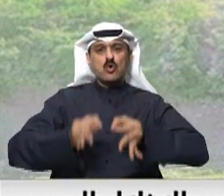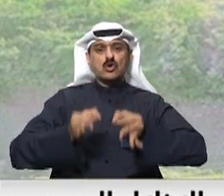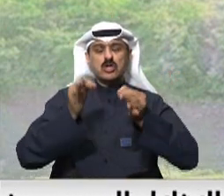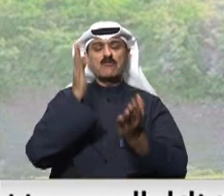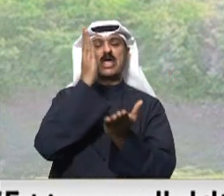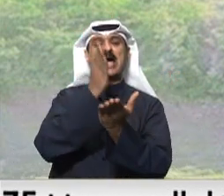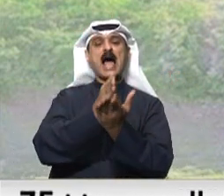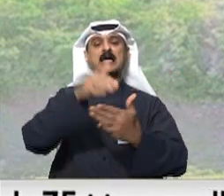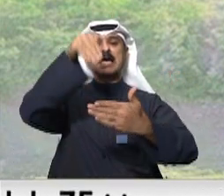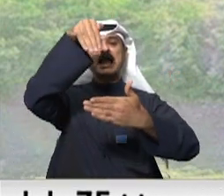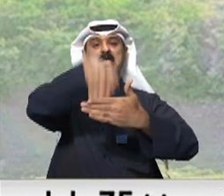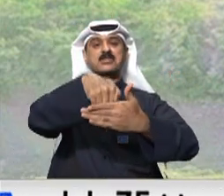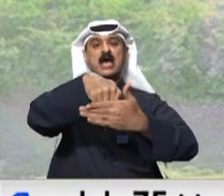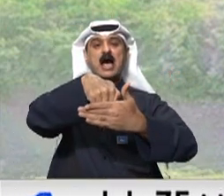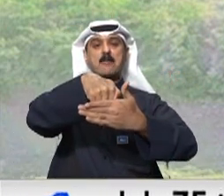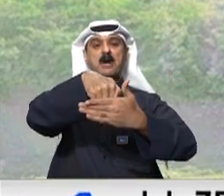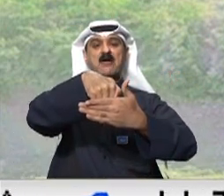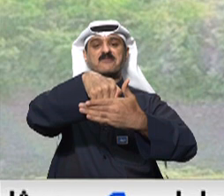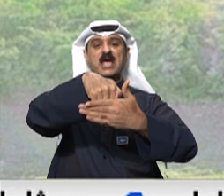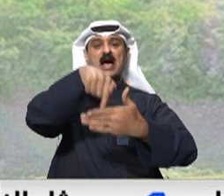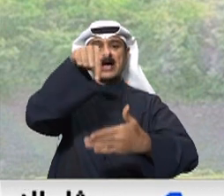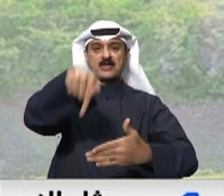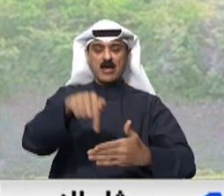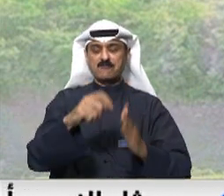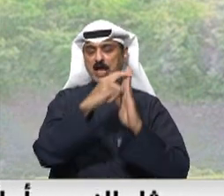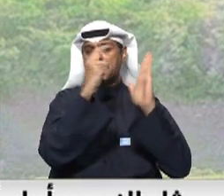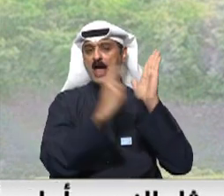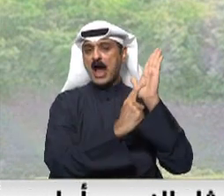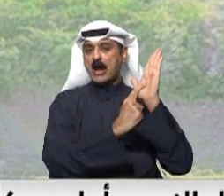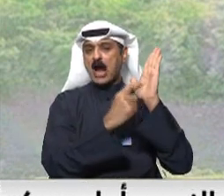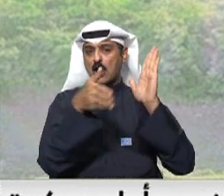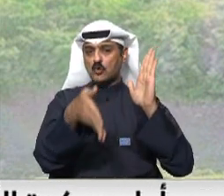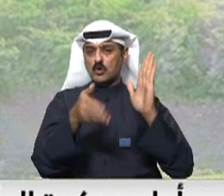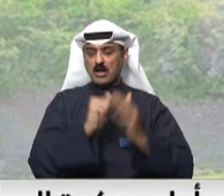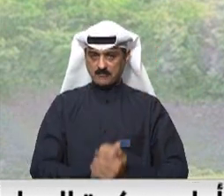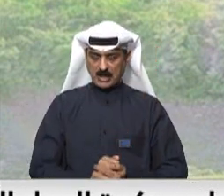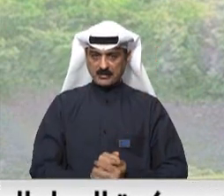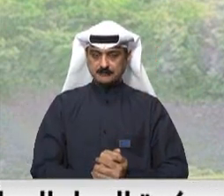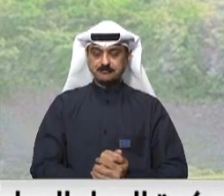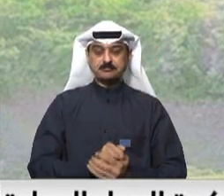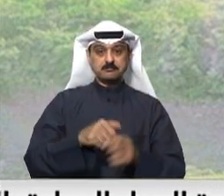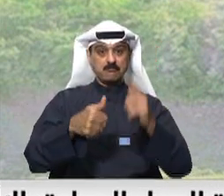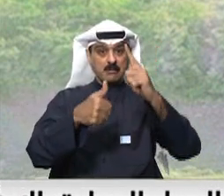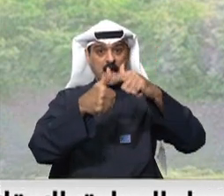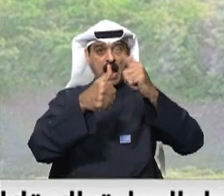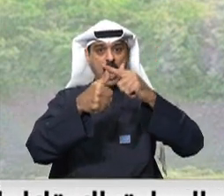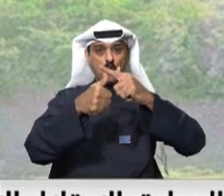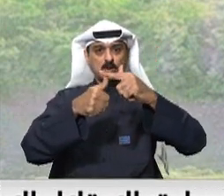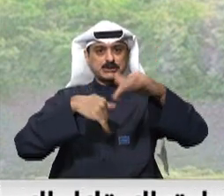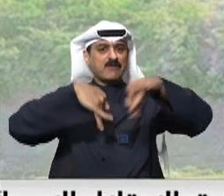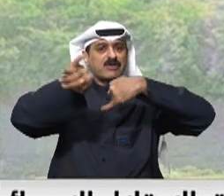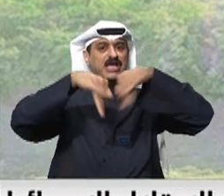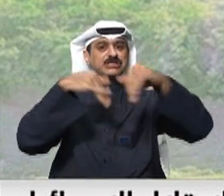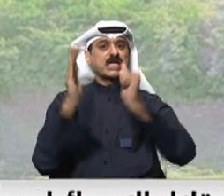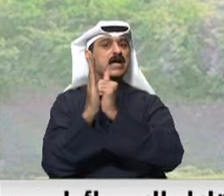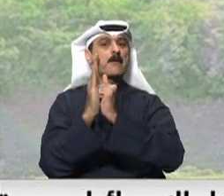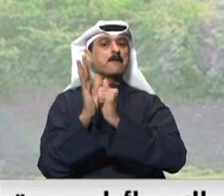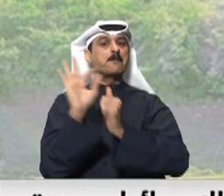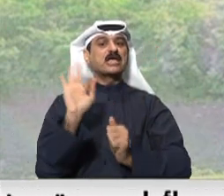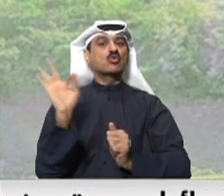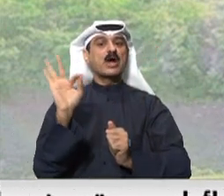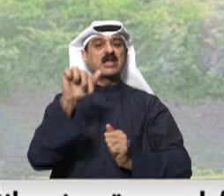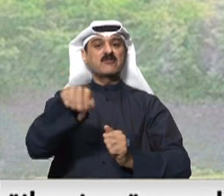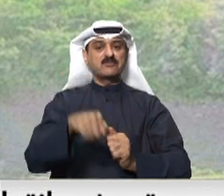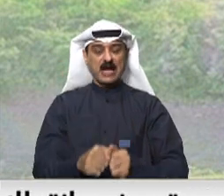حقوقهم الانتخابية المنصوص عليها في القانون وفقا لعنوان سكنهم الثابت بالبطاقة المدنية.